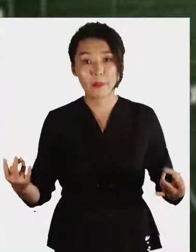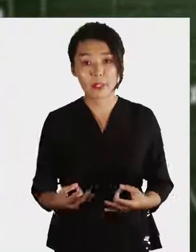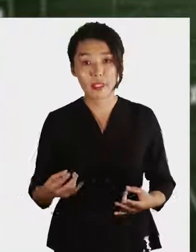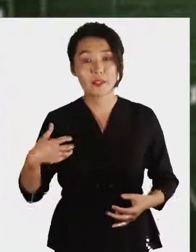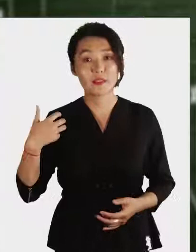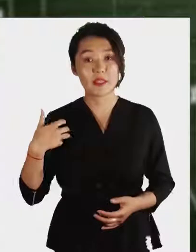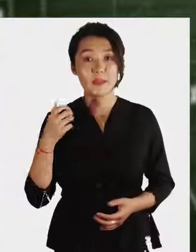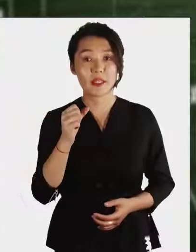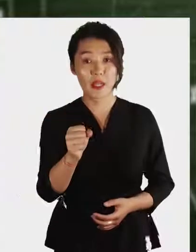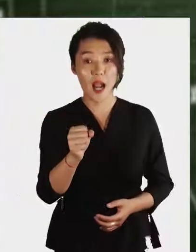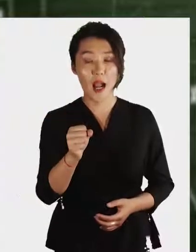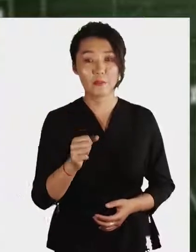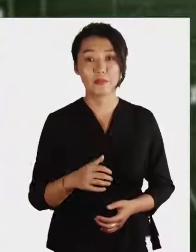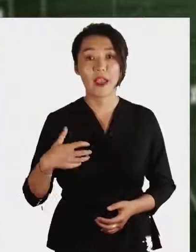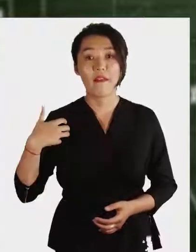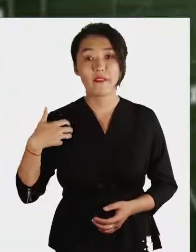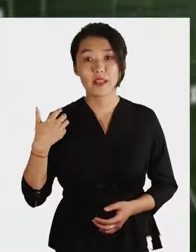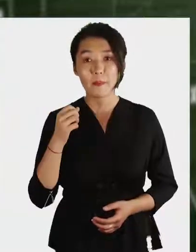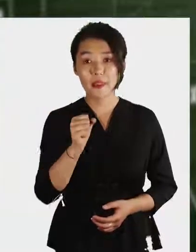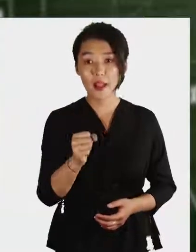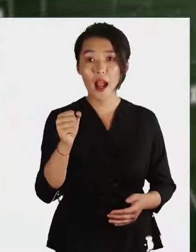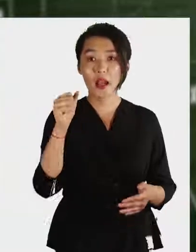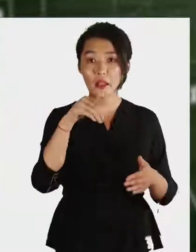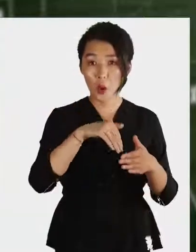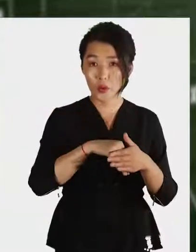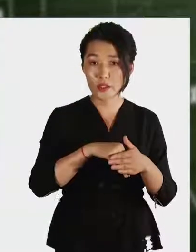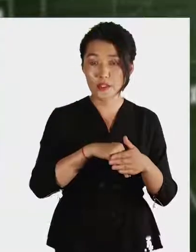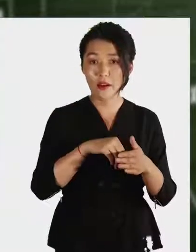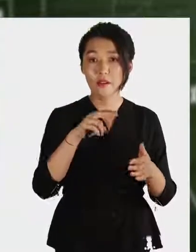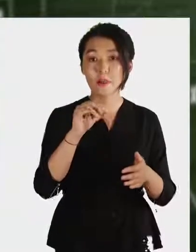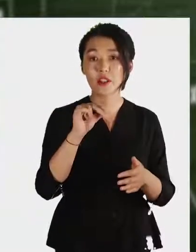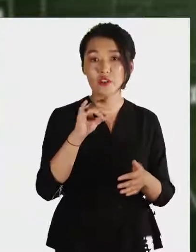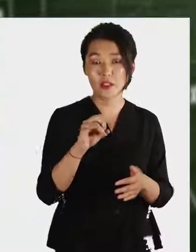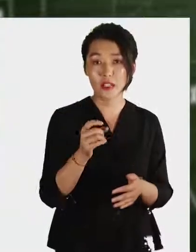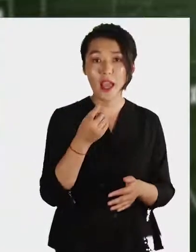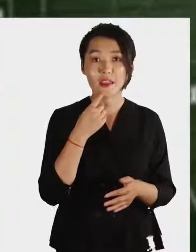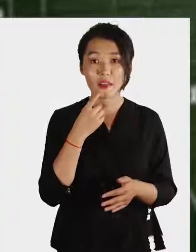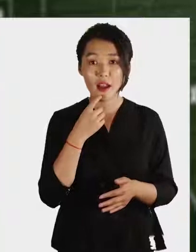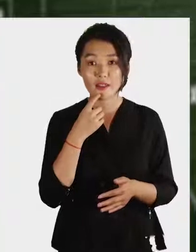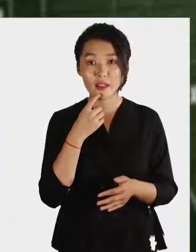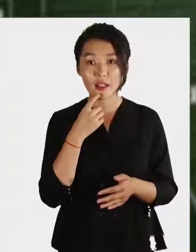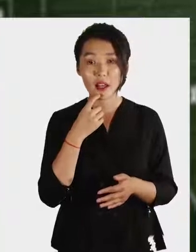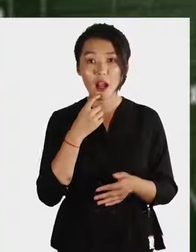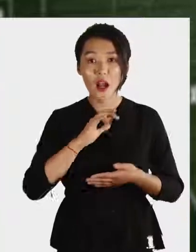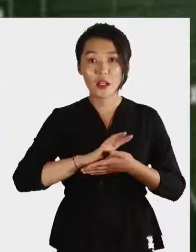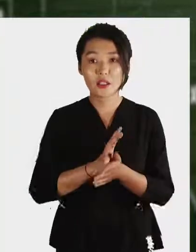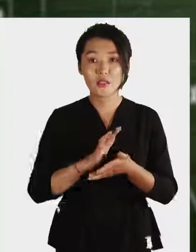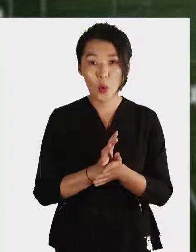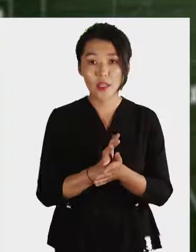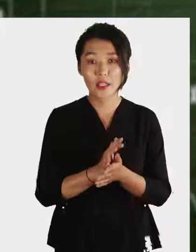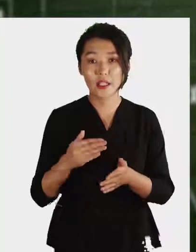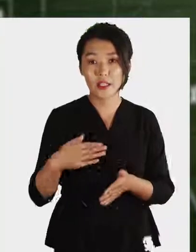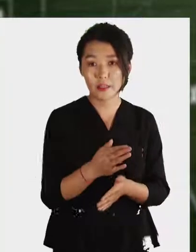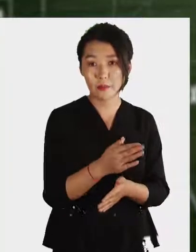1,35 миллиграмма суточная потребность в витамине А. Витамин А находится в печени, яйцах,